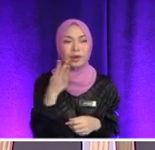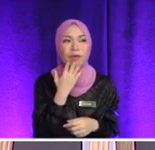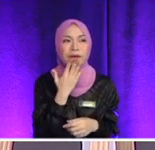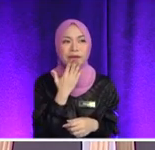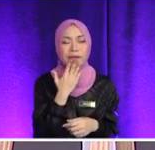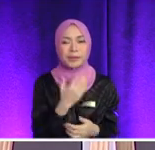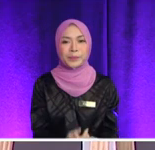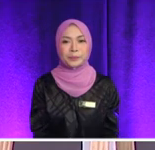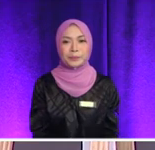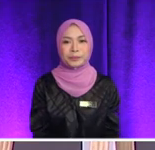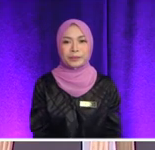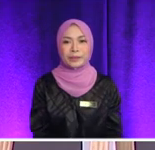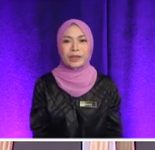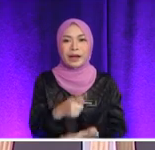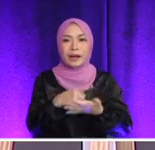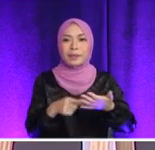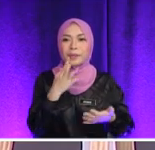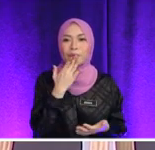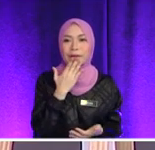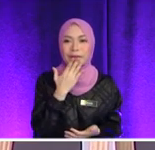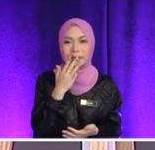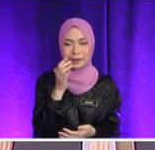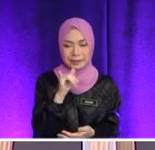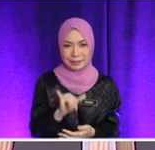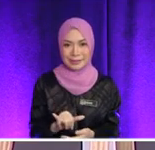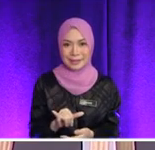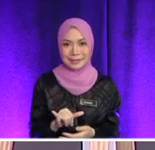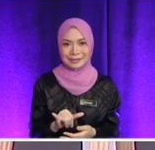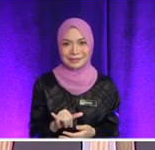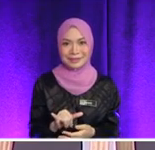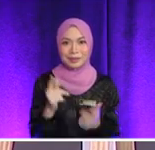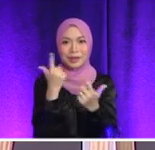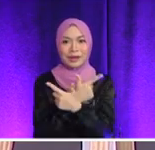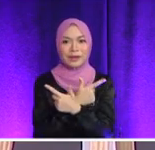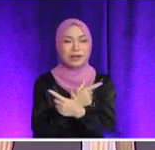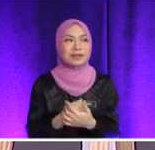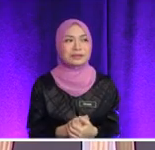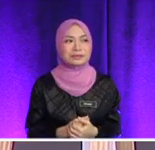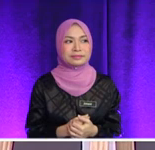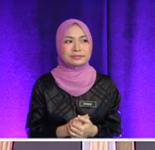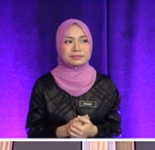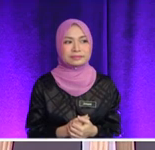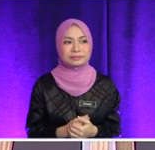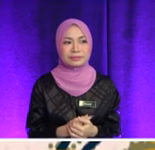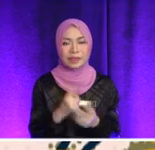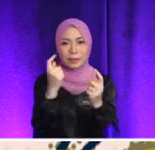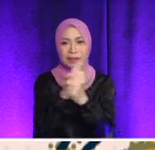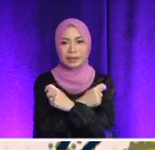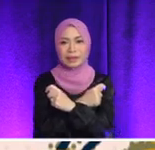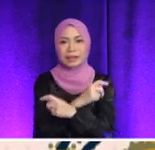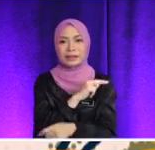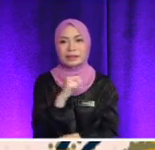apakah wanita yang bertentangan oke apakah warna putih sebutkan dengan Cikgu